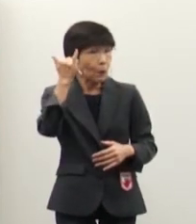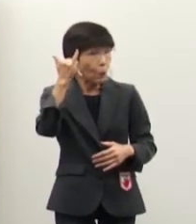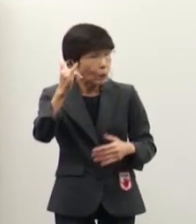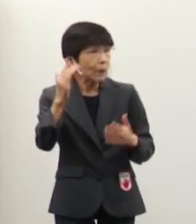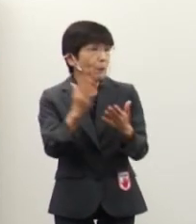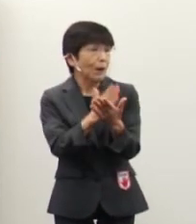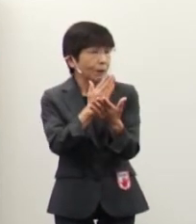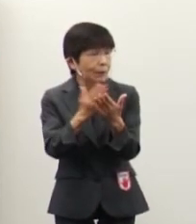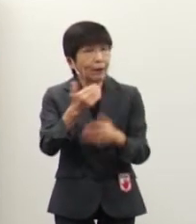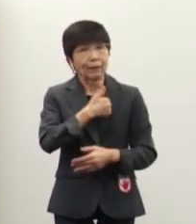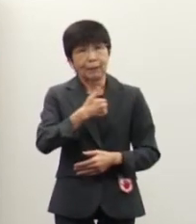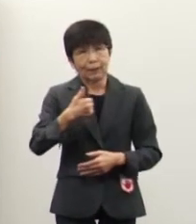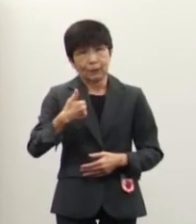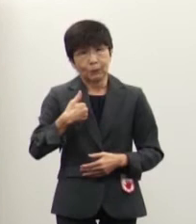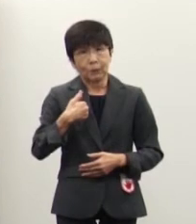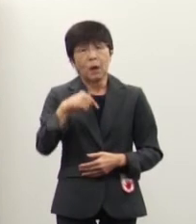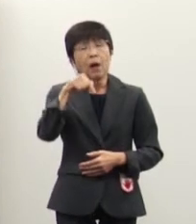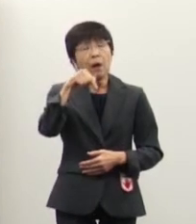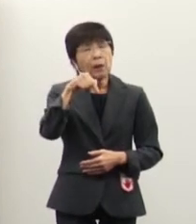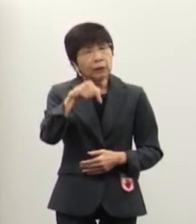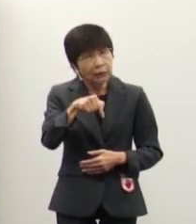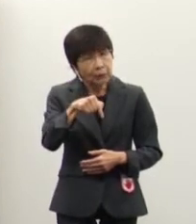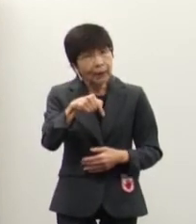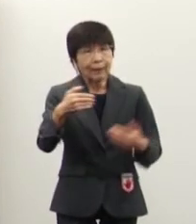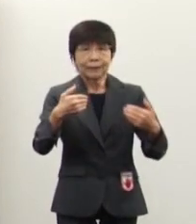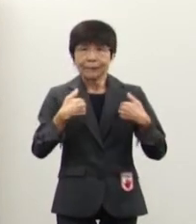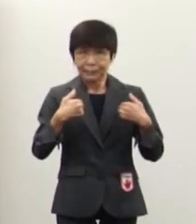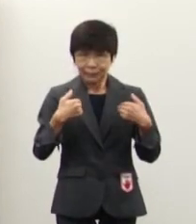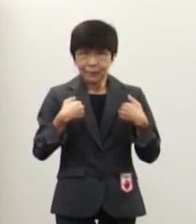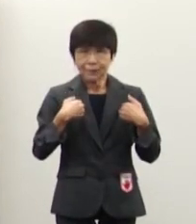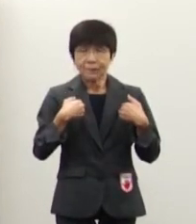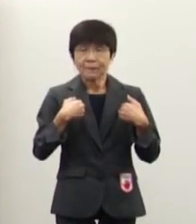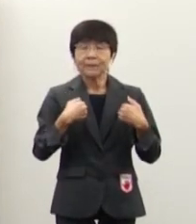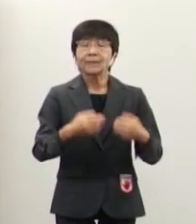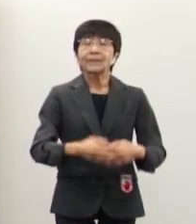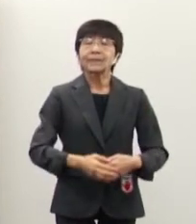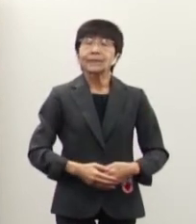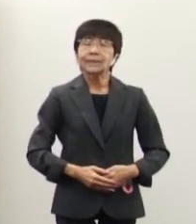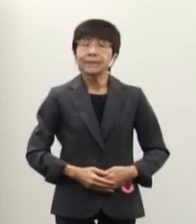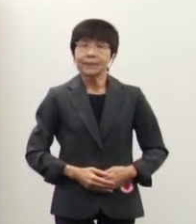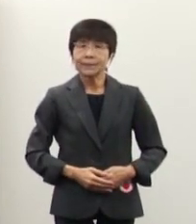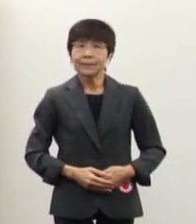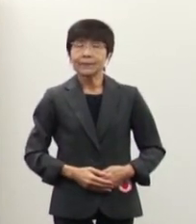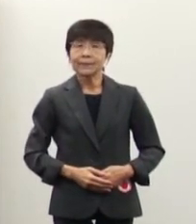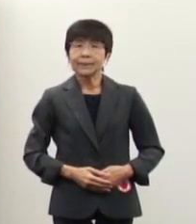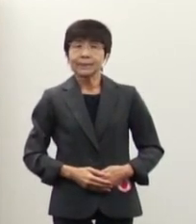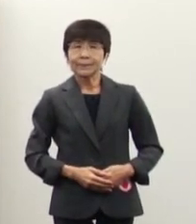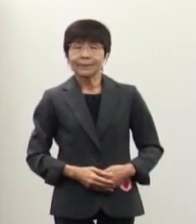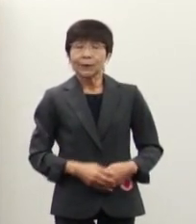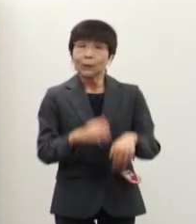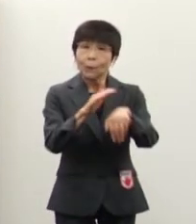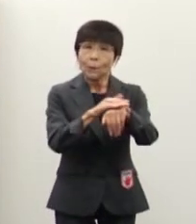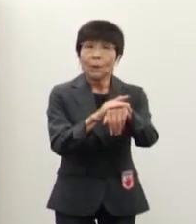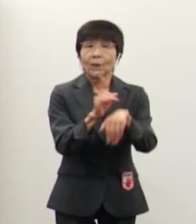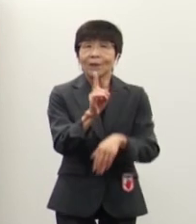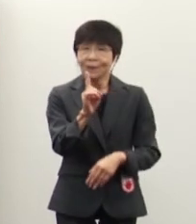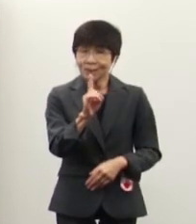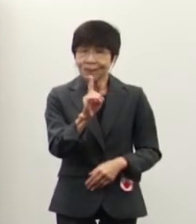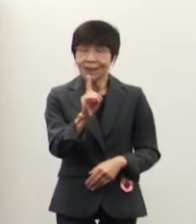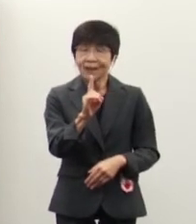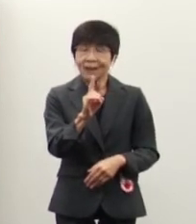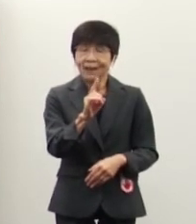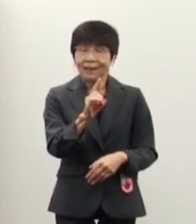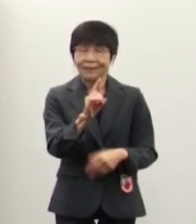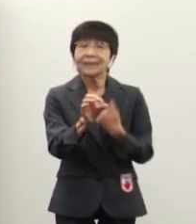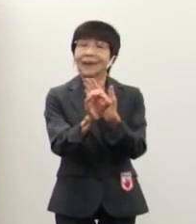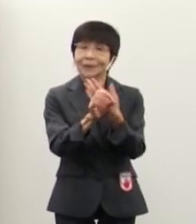るような環境づくり、これが 何よりも重要になってこようかと考えている次第でございます。そこで、 小